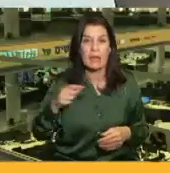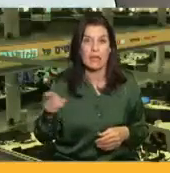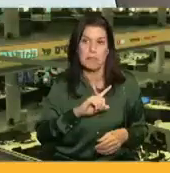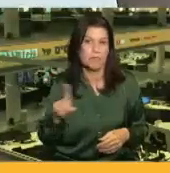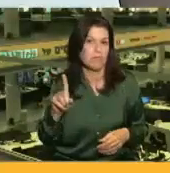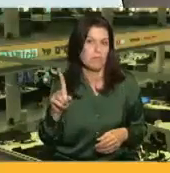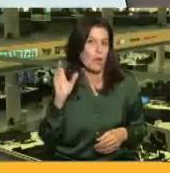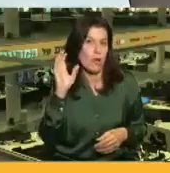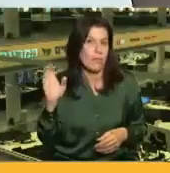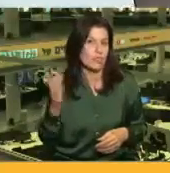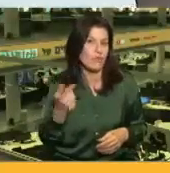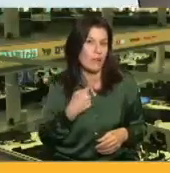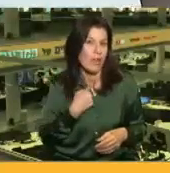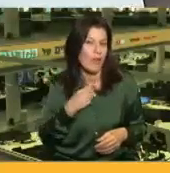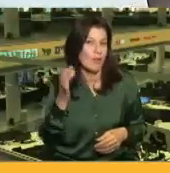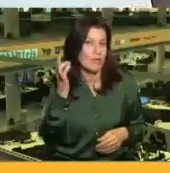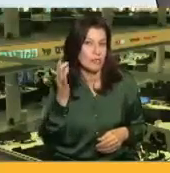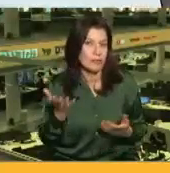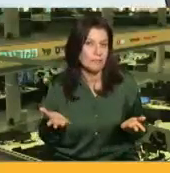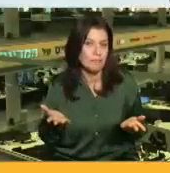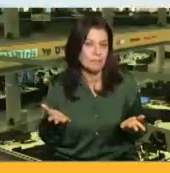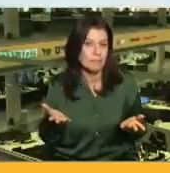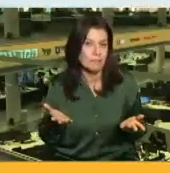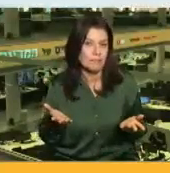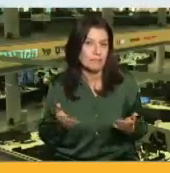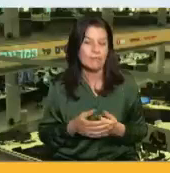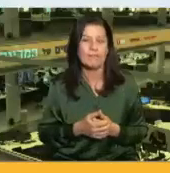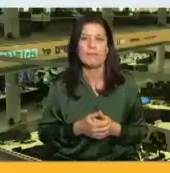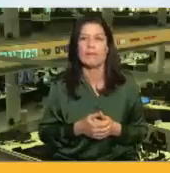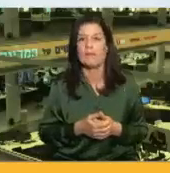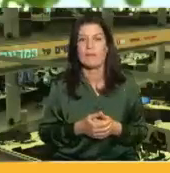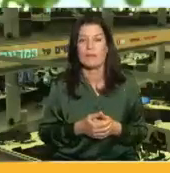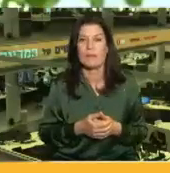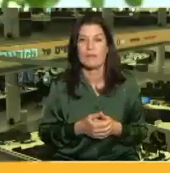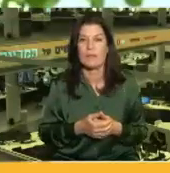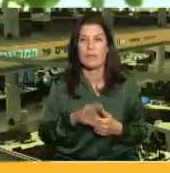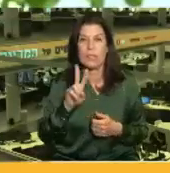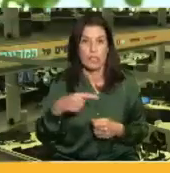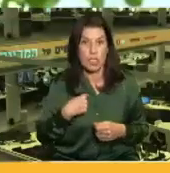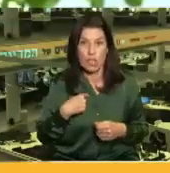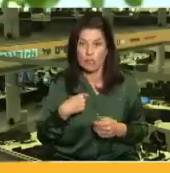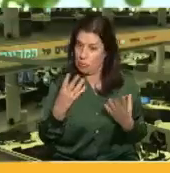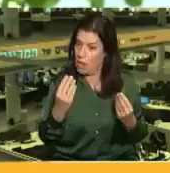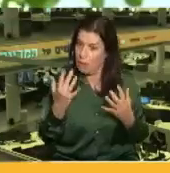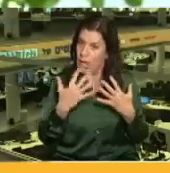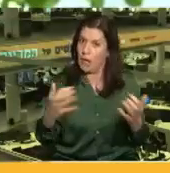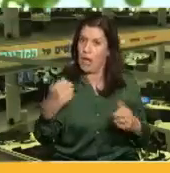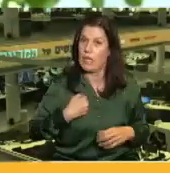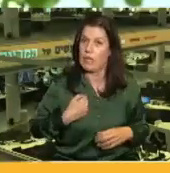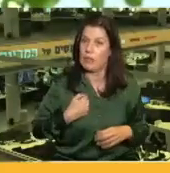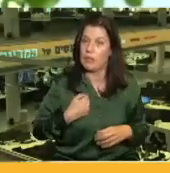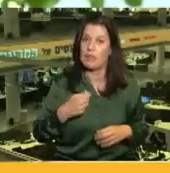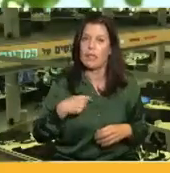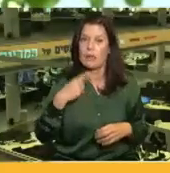המגזרים, לא המגדרים, נכון, סליחה. המגזרים והמגזר, גם לא הדתי, יש לי הרבה קהל דתי אגב. זה בעיקר